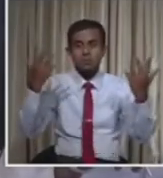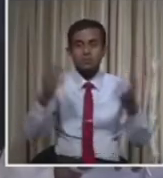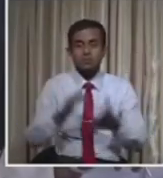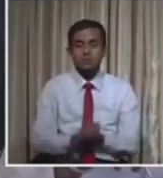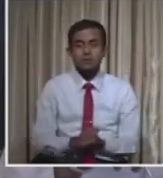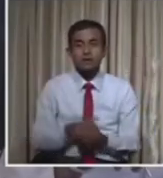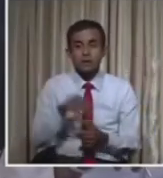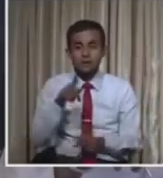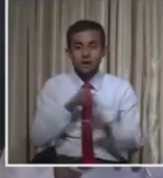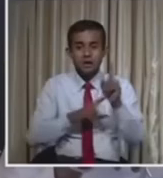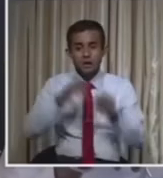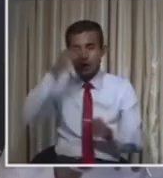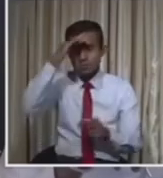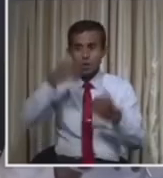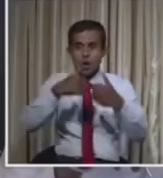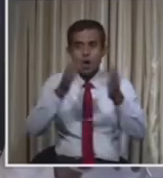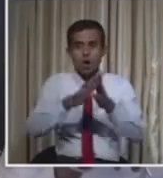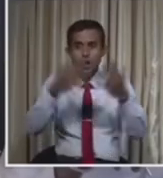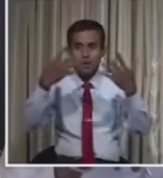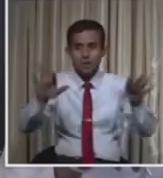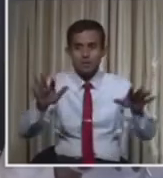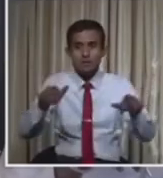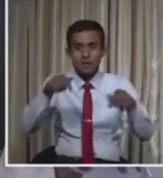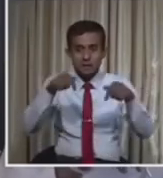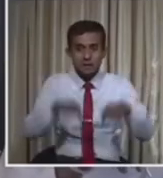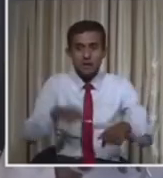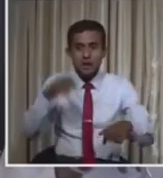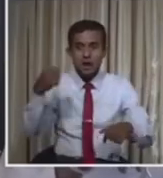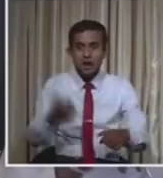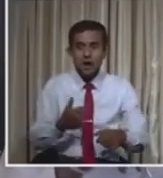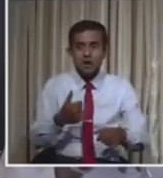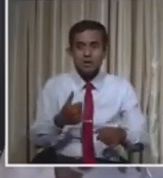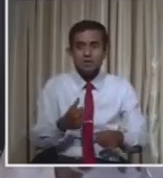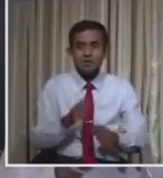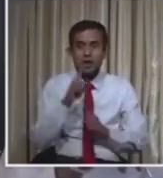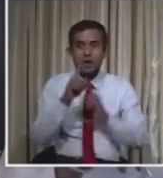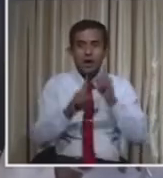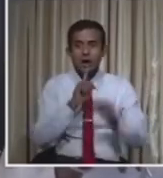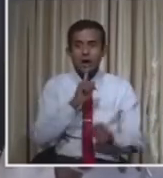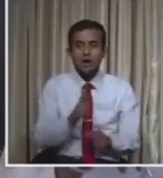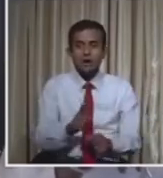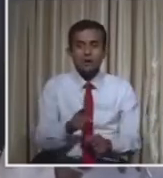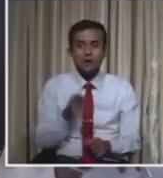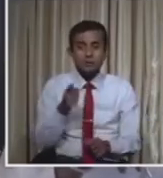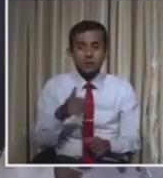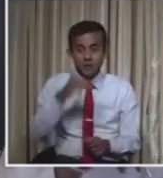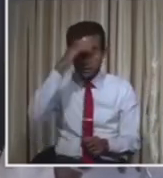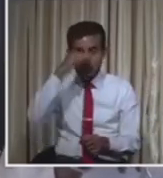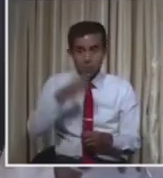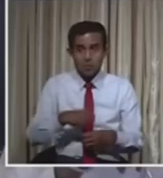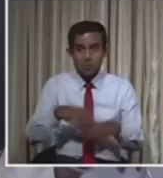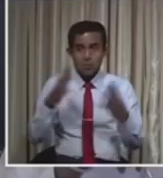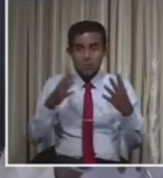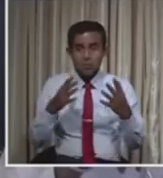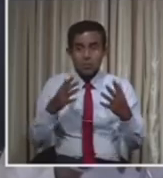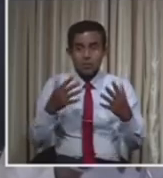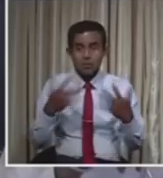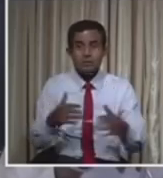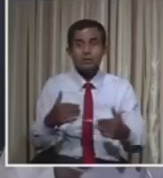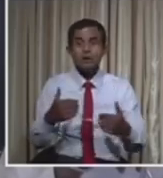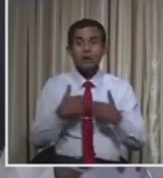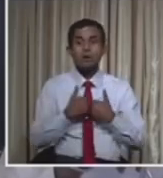දැන් කතානායකතුමනි මේ ඔක්කොම වෙලා දැන් අලුත් ටේප් එකක් දාගෙන යනවා මේ පාස්කු ප්‍රහාරයේ බෝම්බ ගාලා තින්නේ